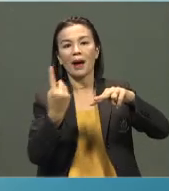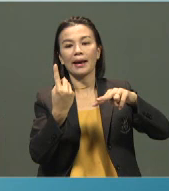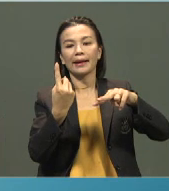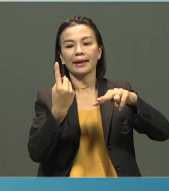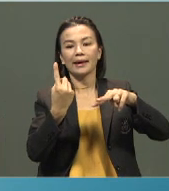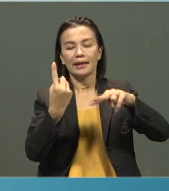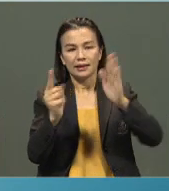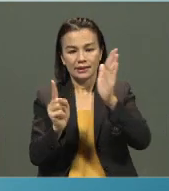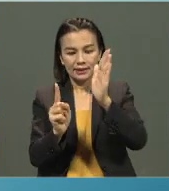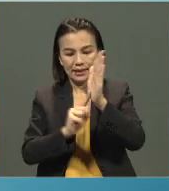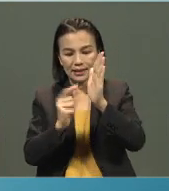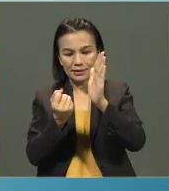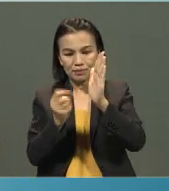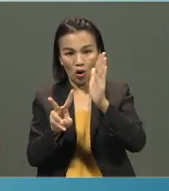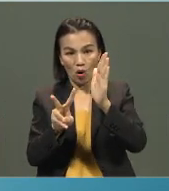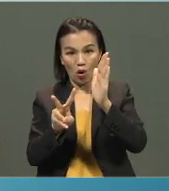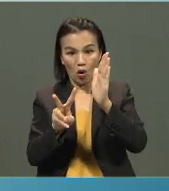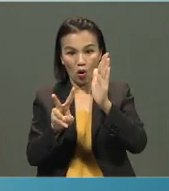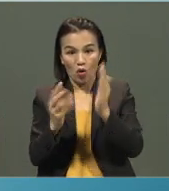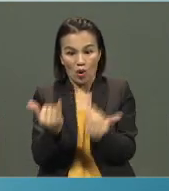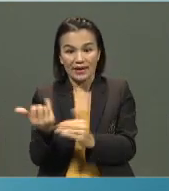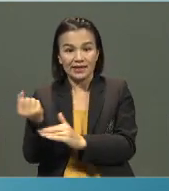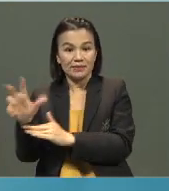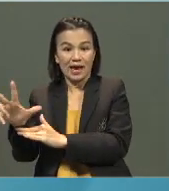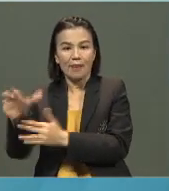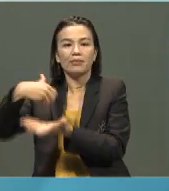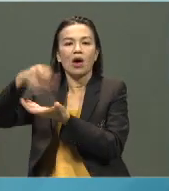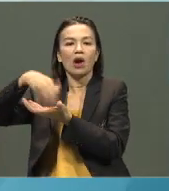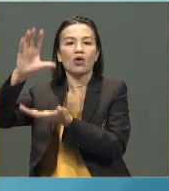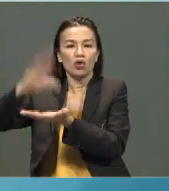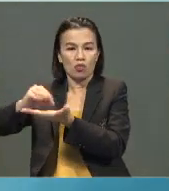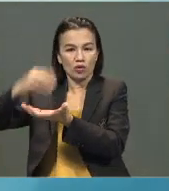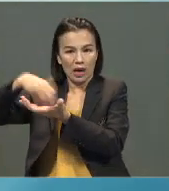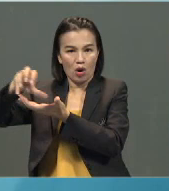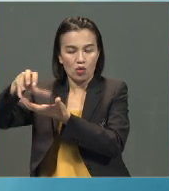ไม่ค่อยชัดเจนยังไม่แน่ชัดนะครับก็เลยส่งตรวจซ้ำอีกครั้งหนึ่งผลมาออกวันที่12นะครับวันนี้วันที่ 13ถึงมารายงาน